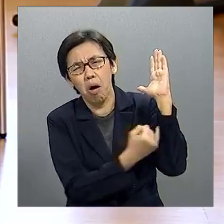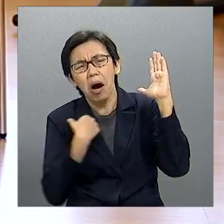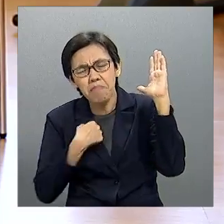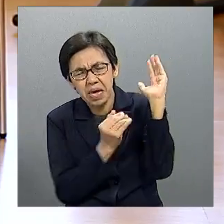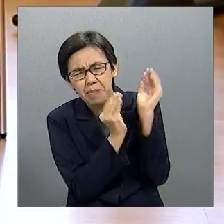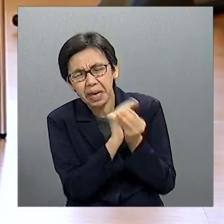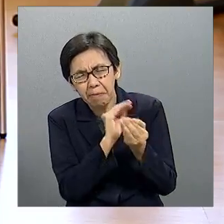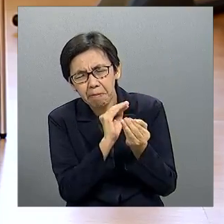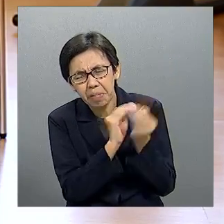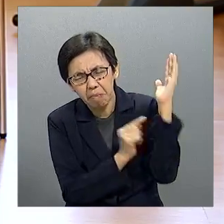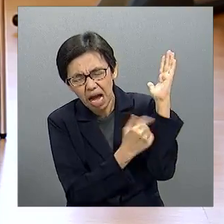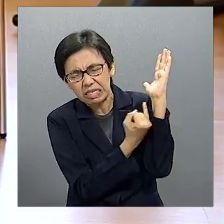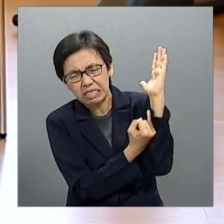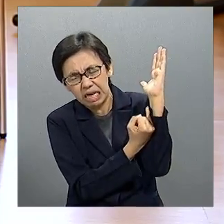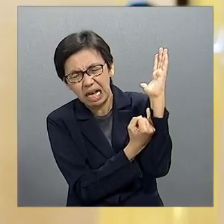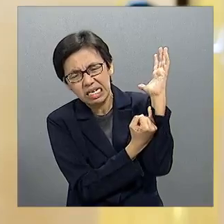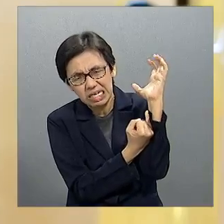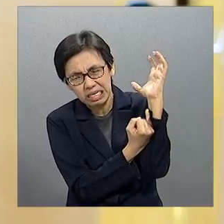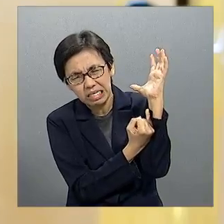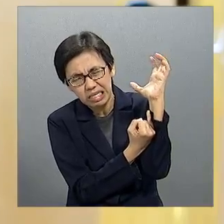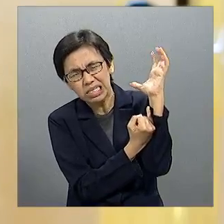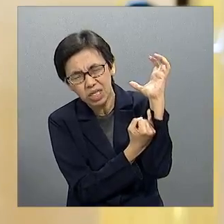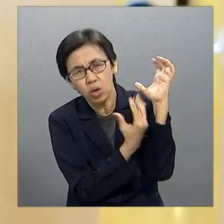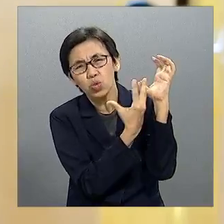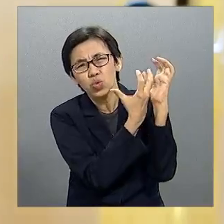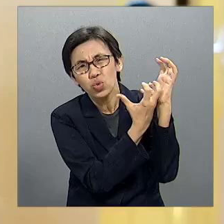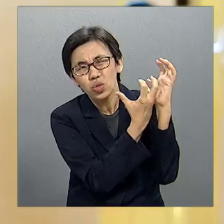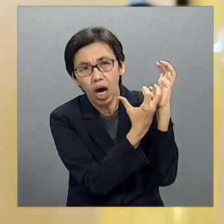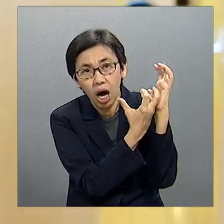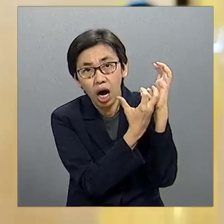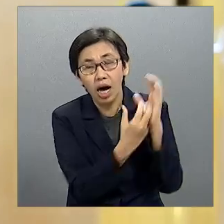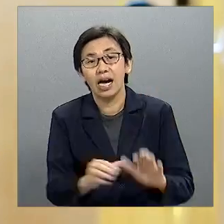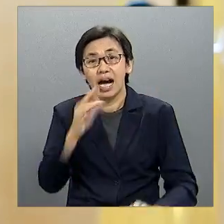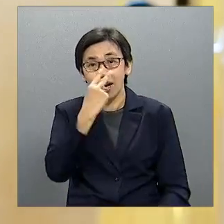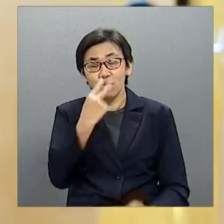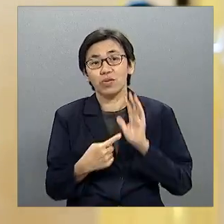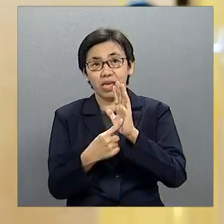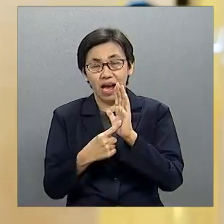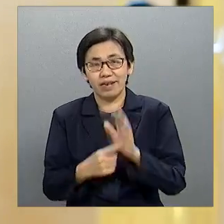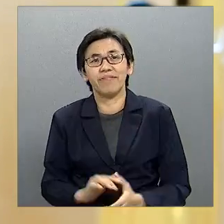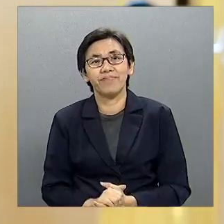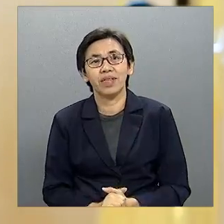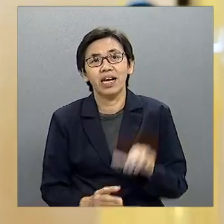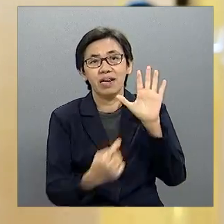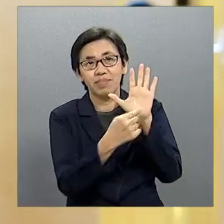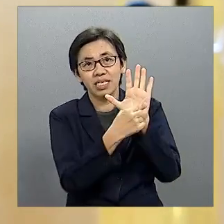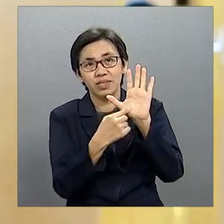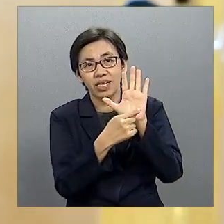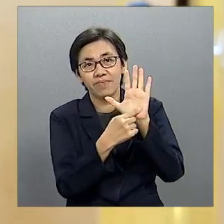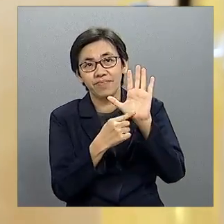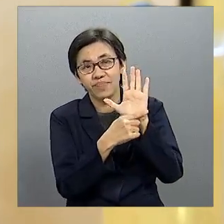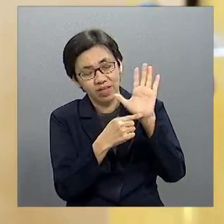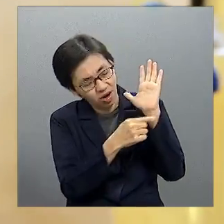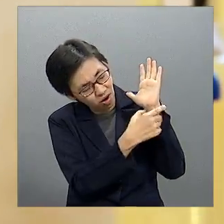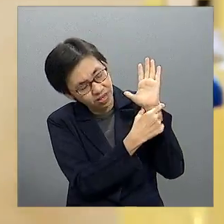จะดูจากตัวโมเดลเนี่ยนะครับโมเดลเนี่ยอันนี้คือมือของเรานะครับอันนี้คือมือของเราตรงนี้เนี่ยคือโซนของบริเวณข้อมือ นะครับ